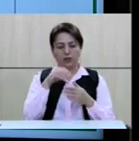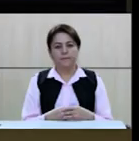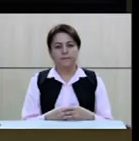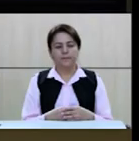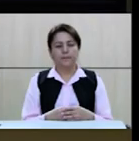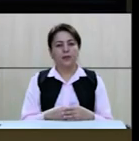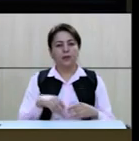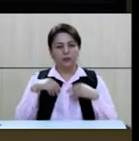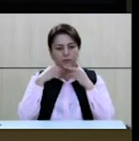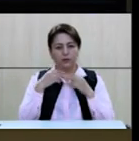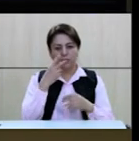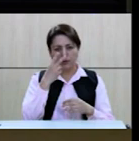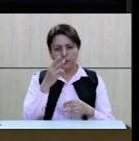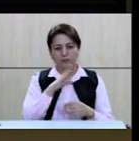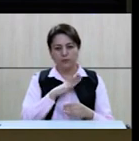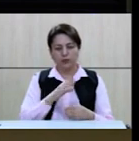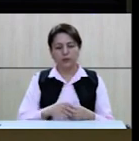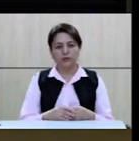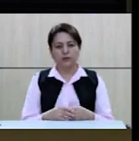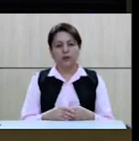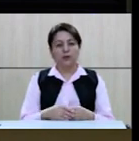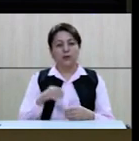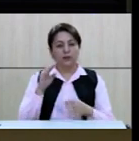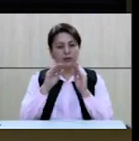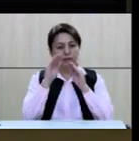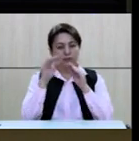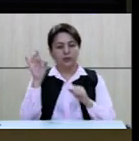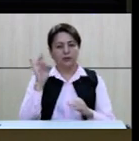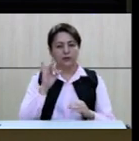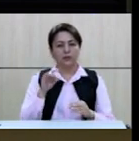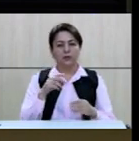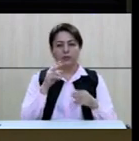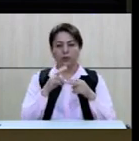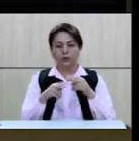qoidamizga e'tibor bergan bo'lsangiz, yasama ravishlar